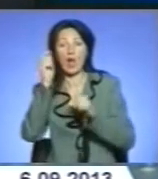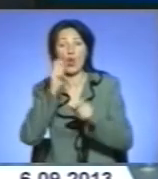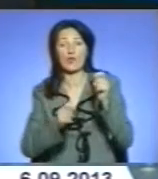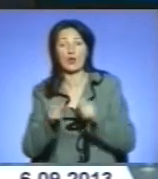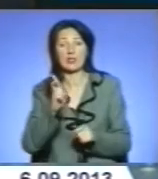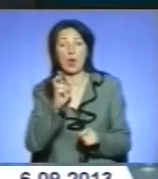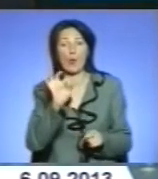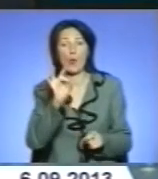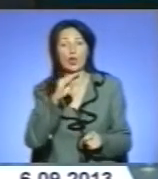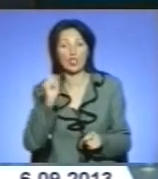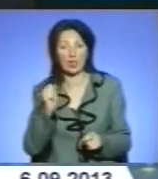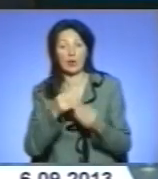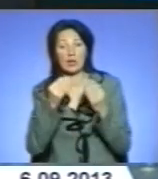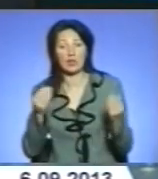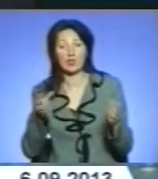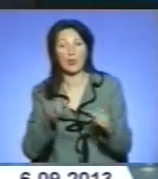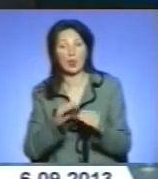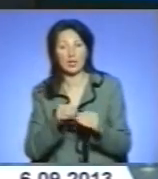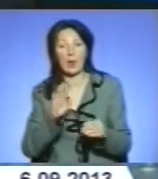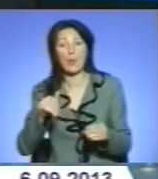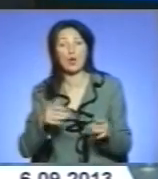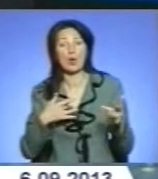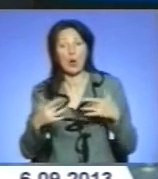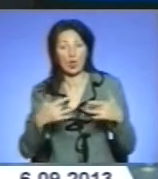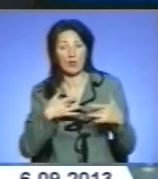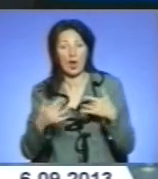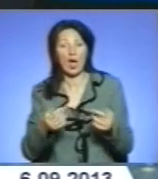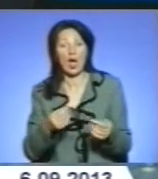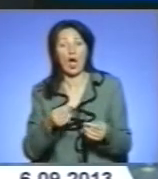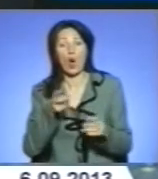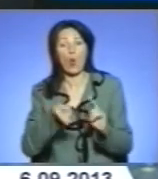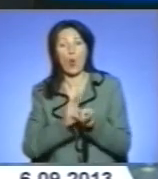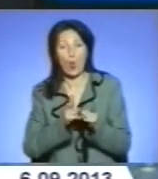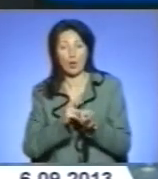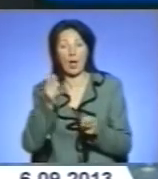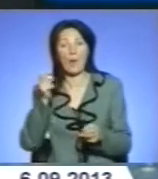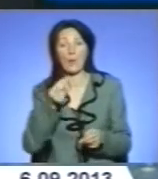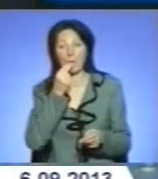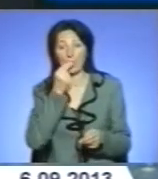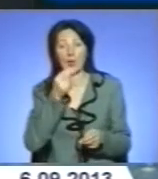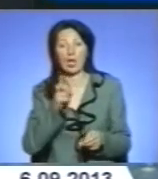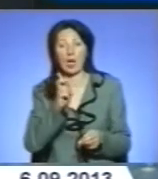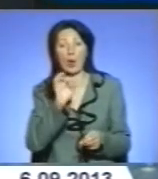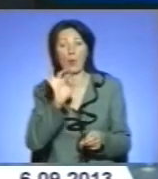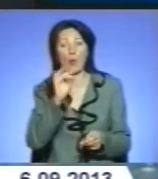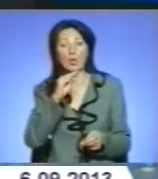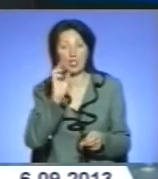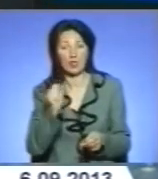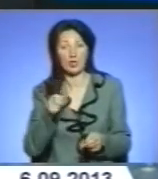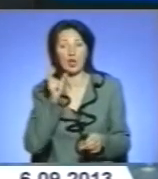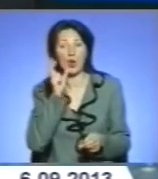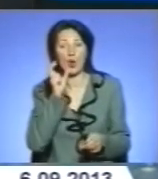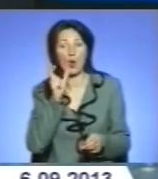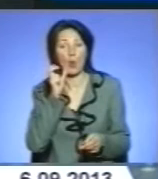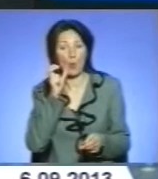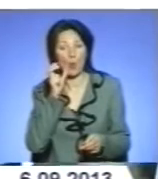музеї. Далі концерт розваги і кухня. Покуштувати борщівський борщ приїдуть навіть з-за кордону. Цей фестиваль набув міжнародного